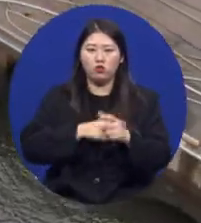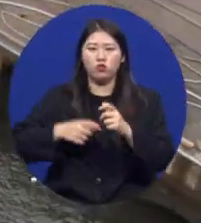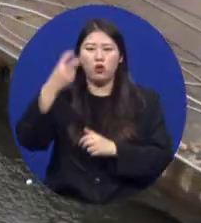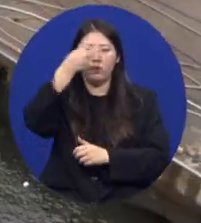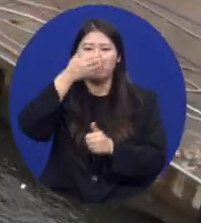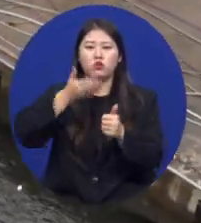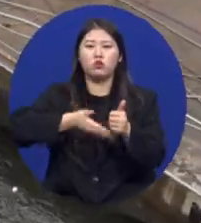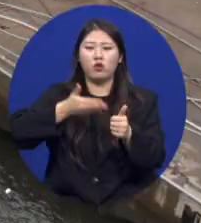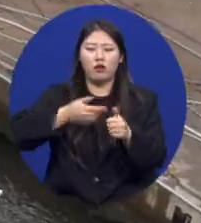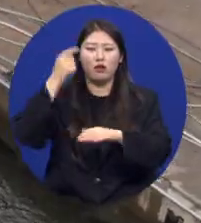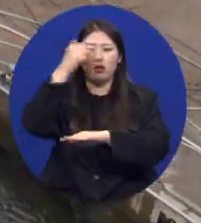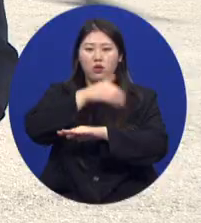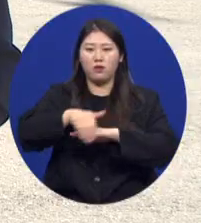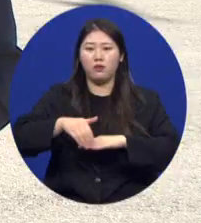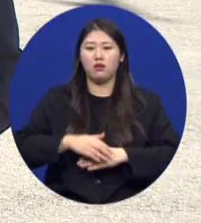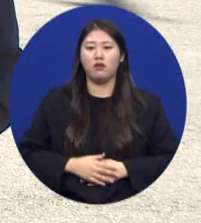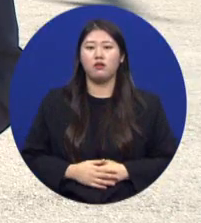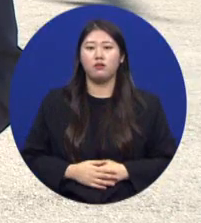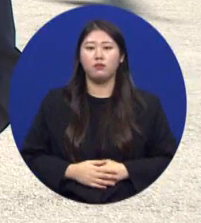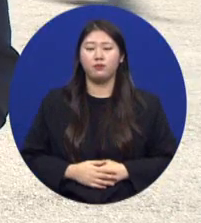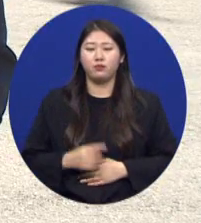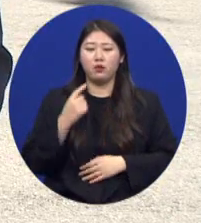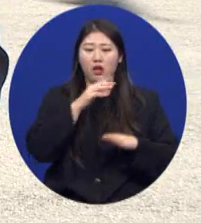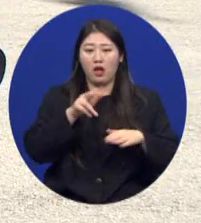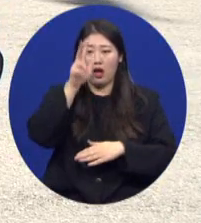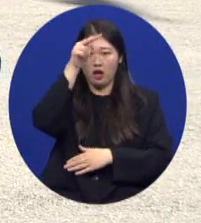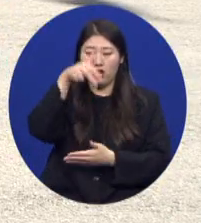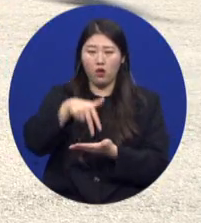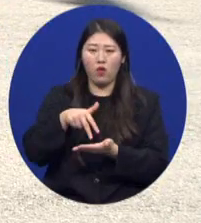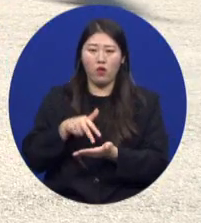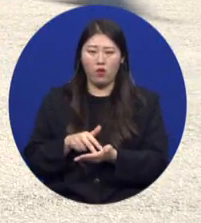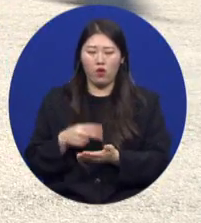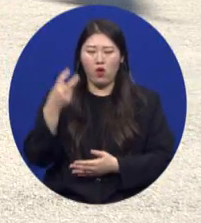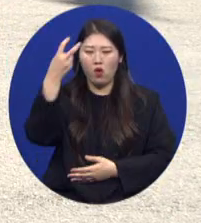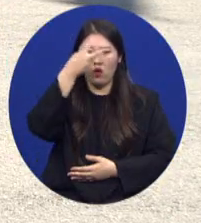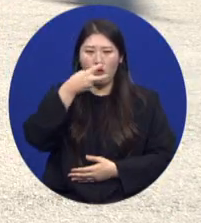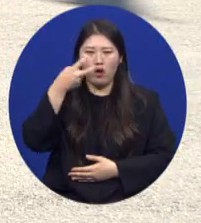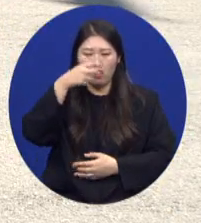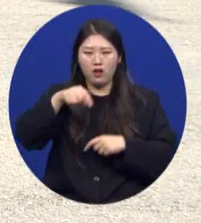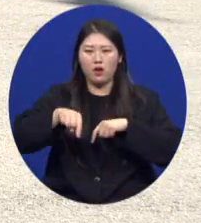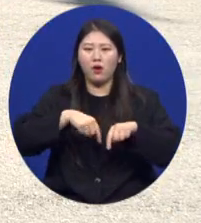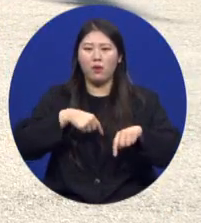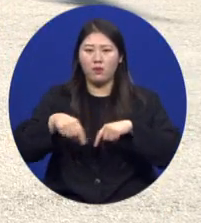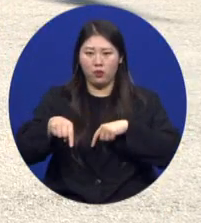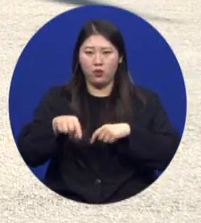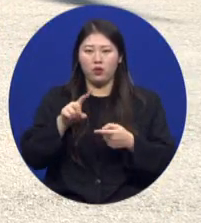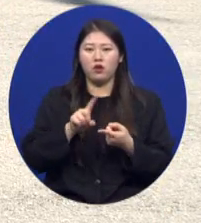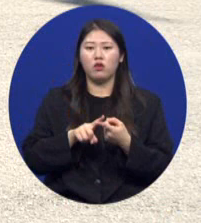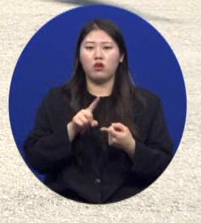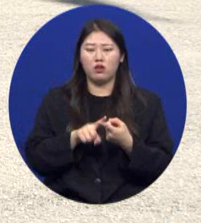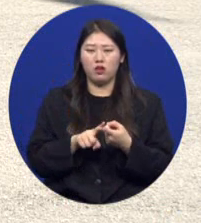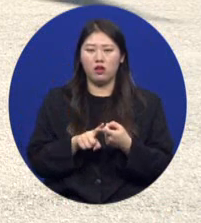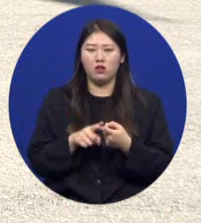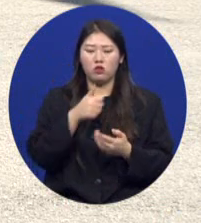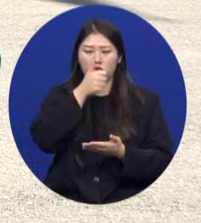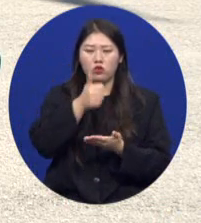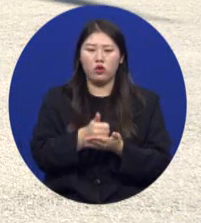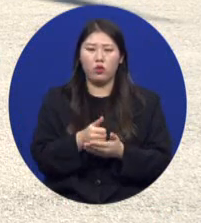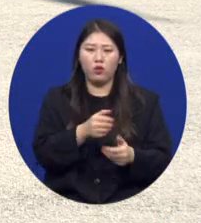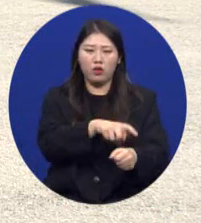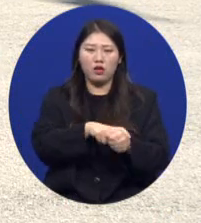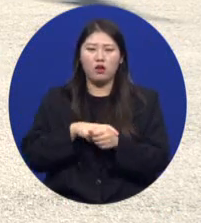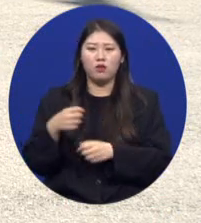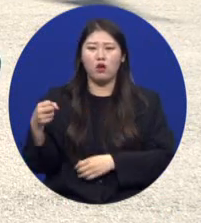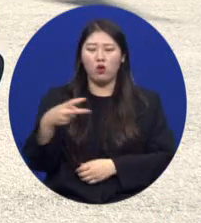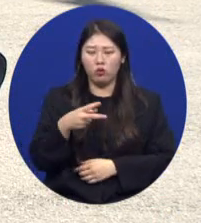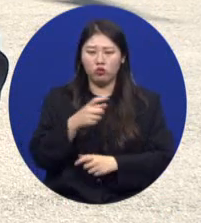분석을 의뢰할 계획입니다. 해경은 관리감독을 소홀히 한 선장을 업무상 과실치사 혐의로 입건하고